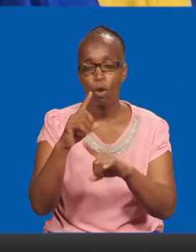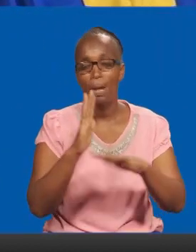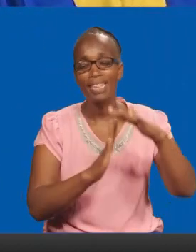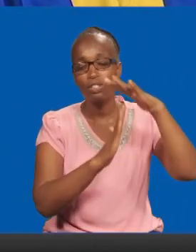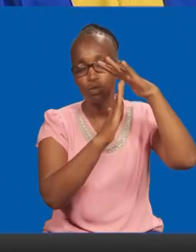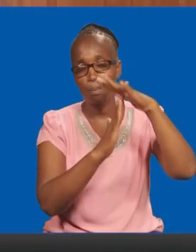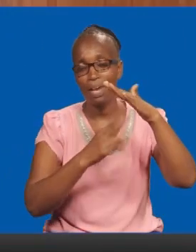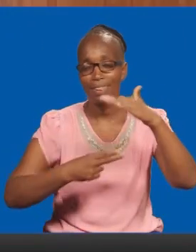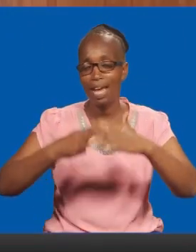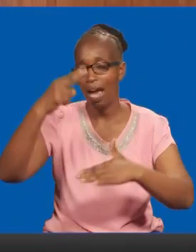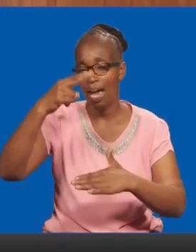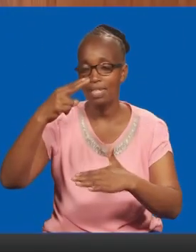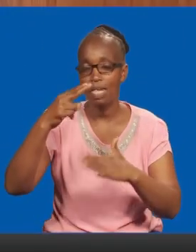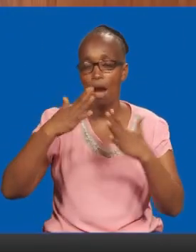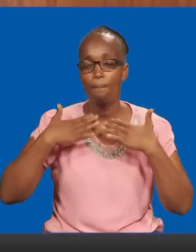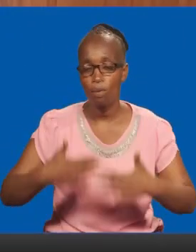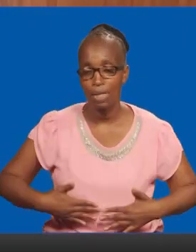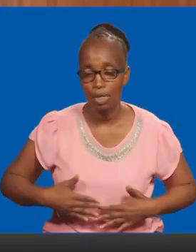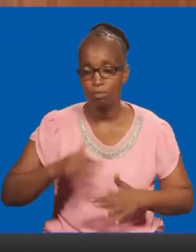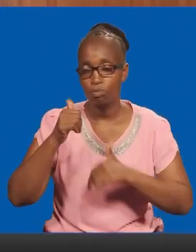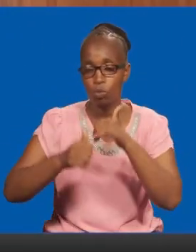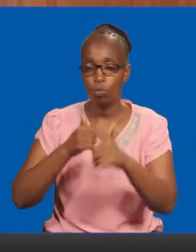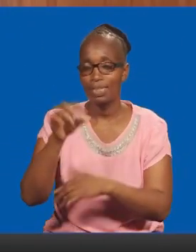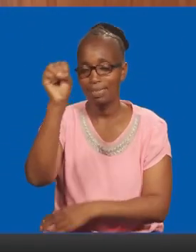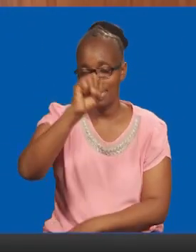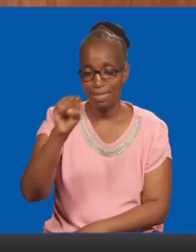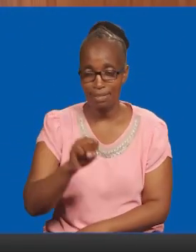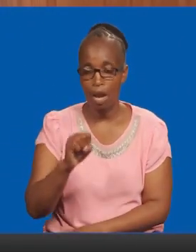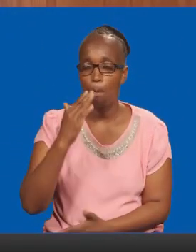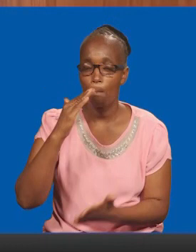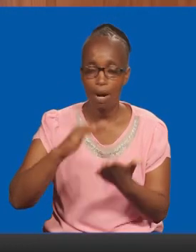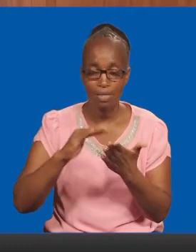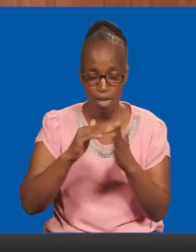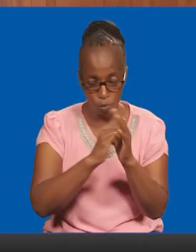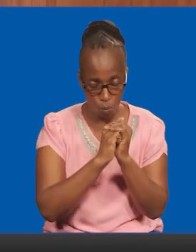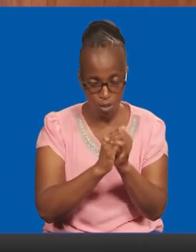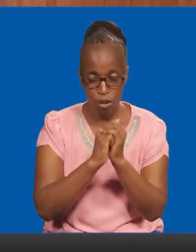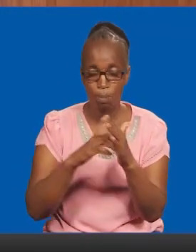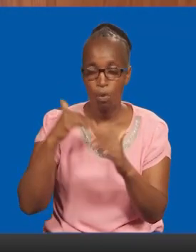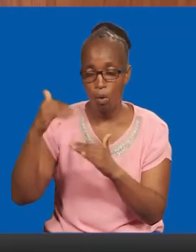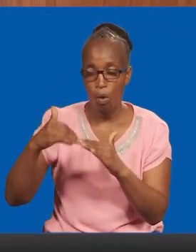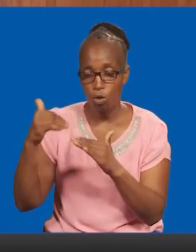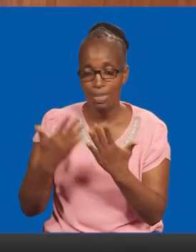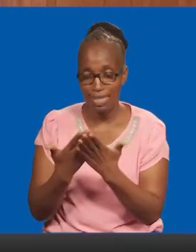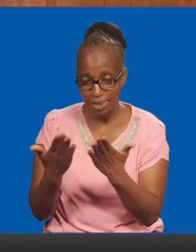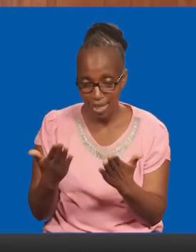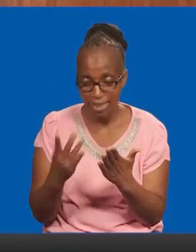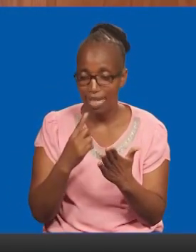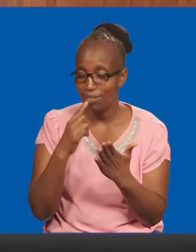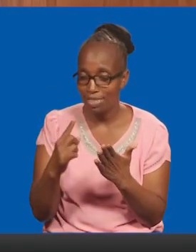top, the highest altar in our country, which is State House, praise and worship begins there. They have told us not